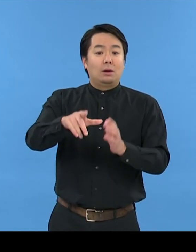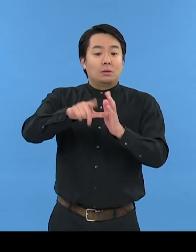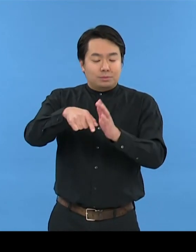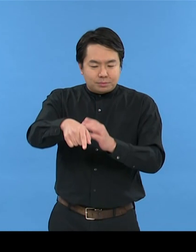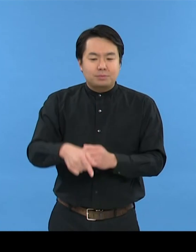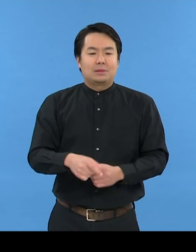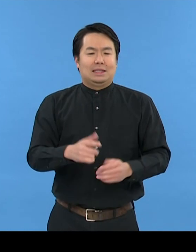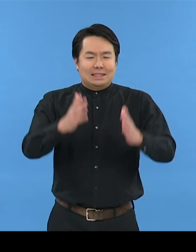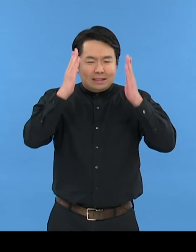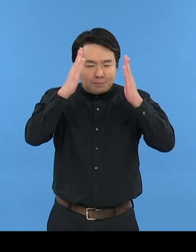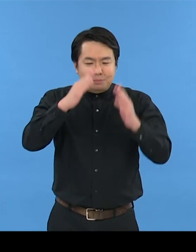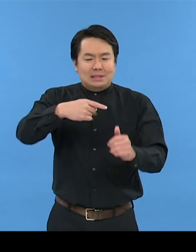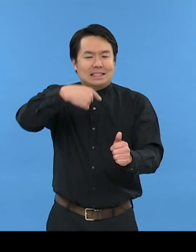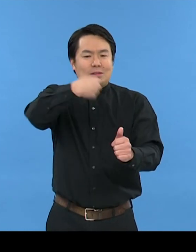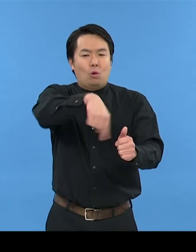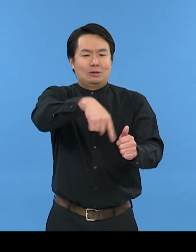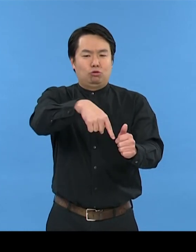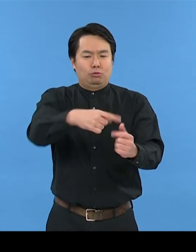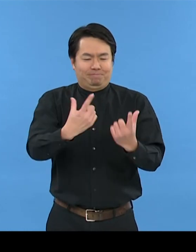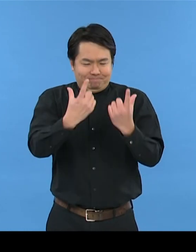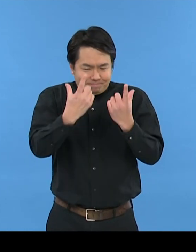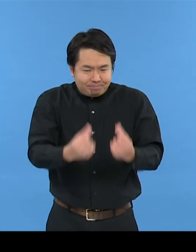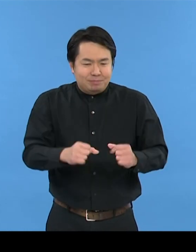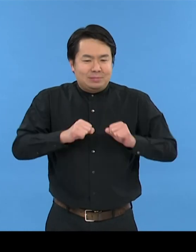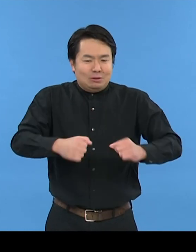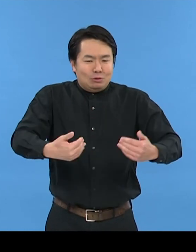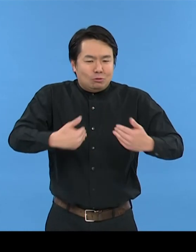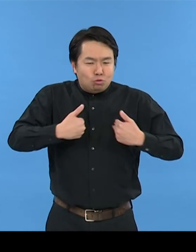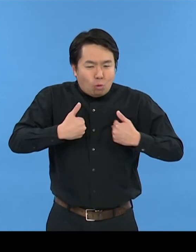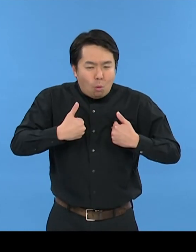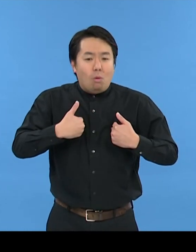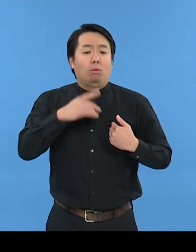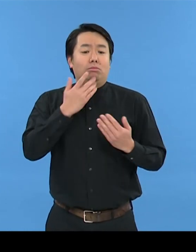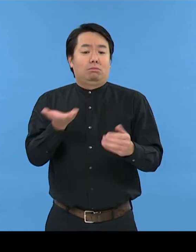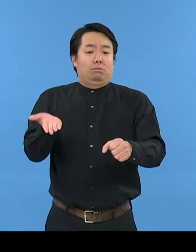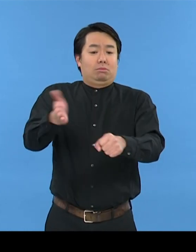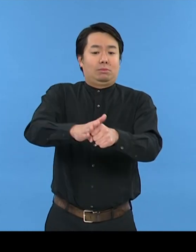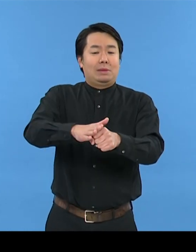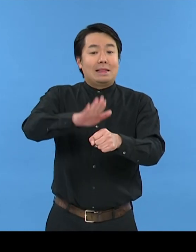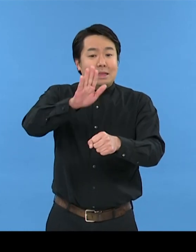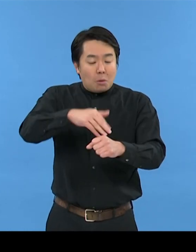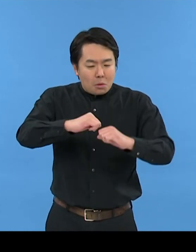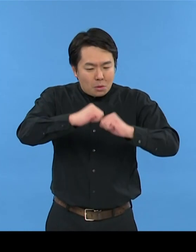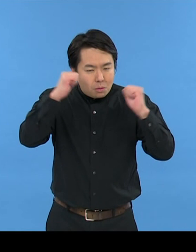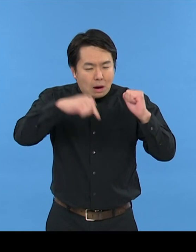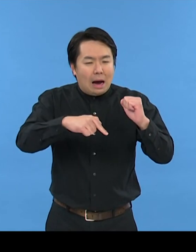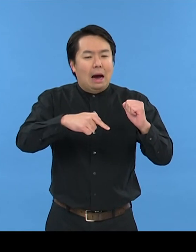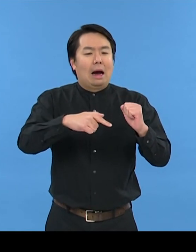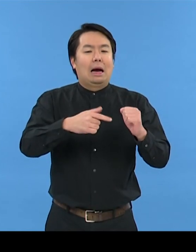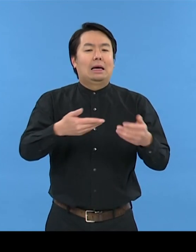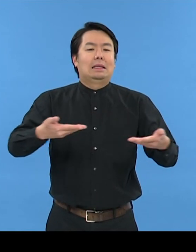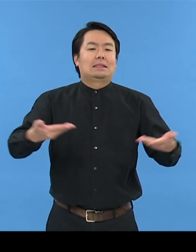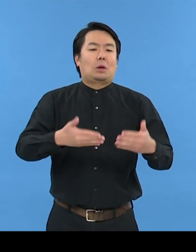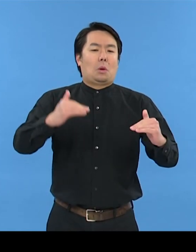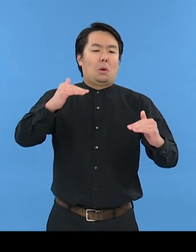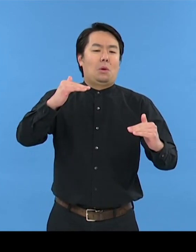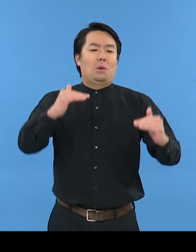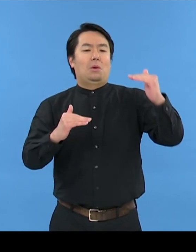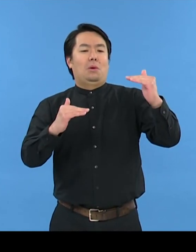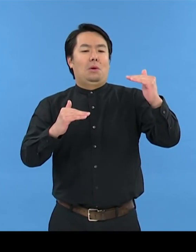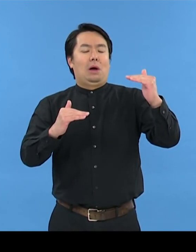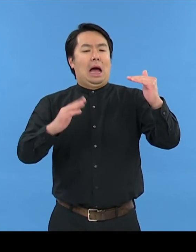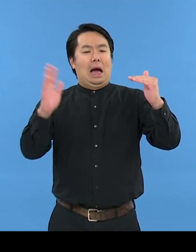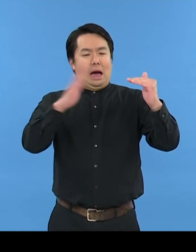一生懸命やっていこうというふうにはかなったんですがまだまだ作業の方がやっぱり優先されていたところがもっと